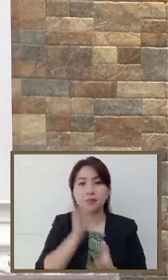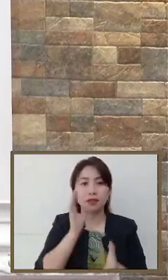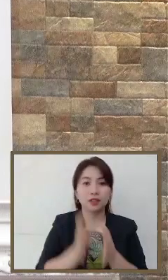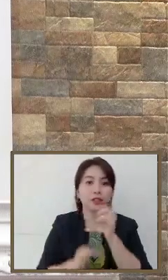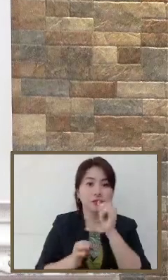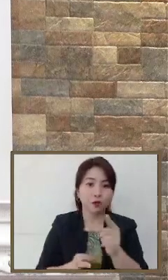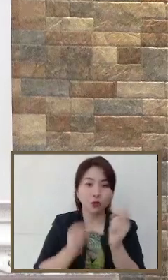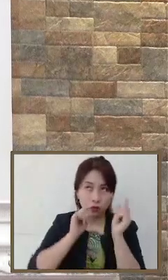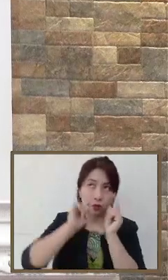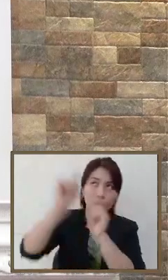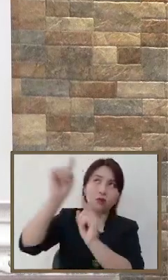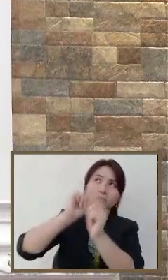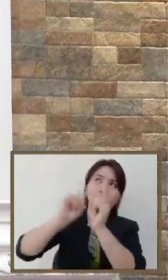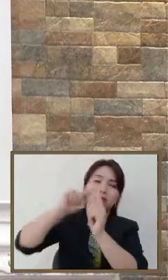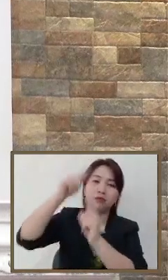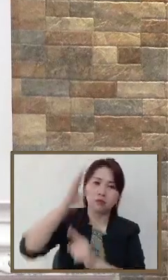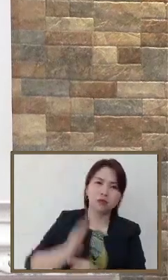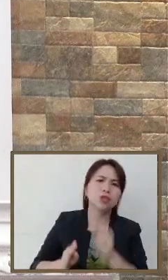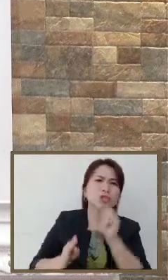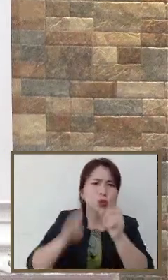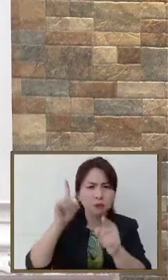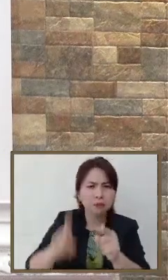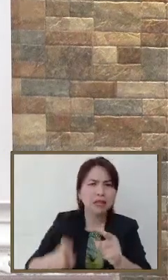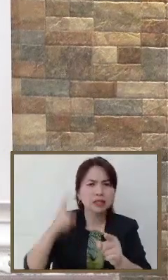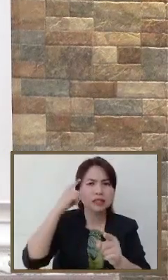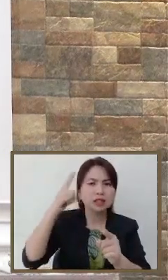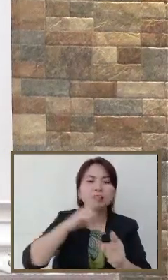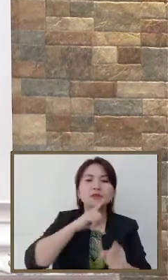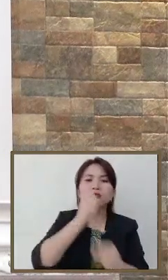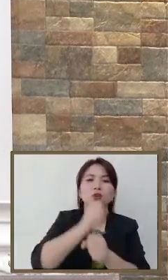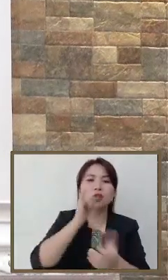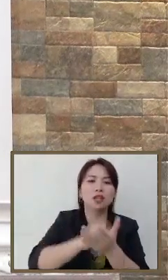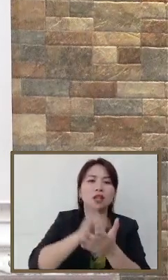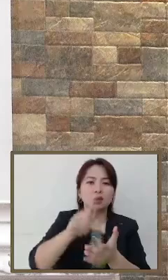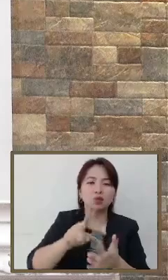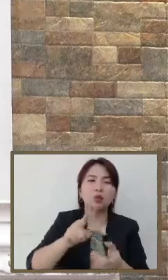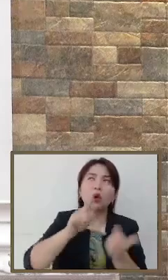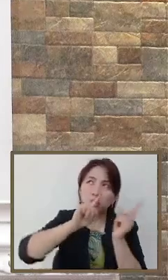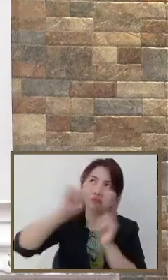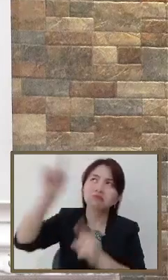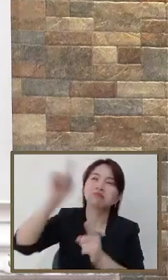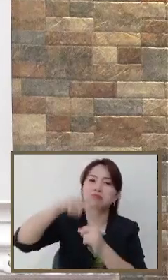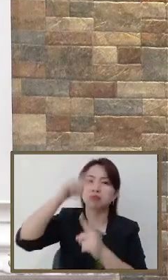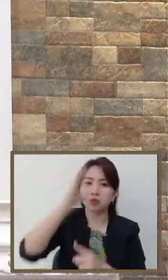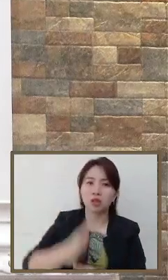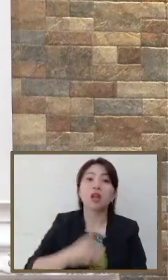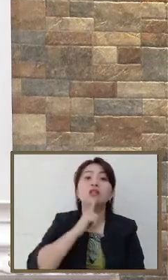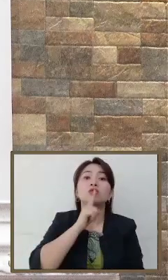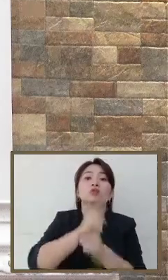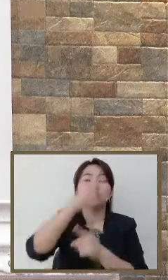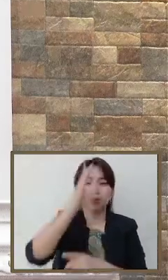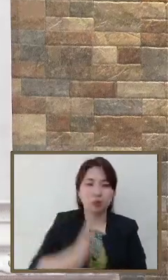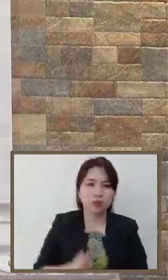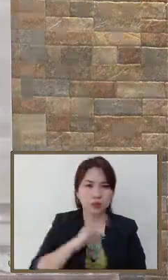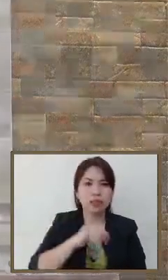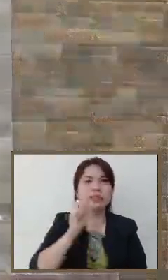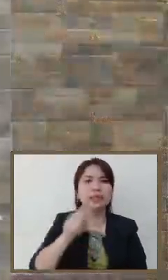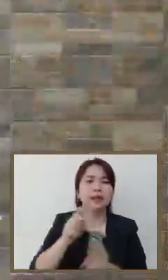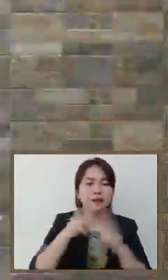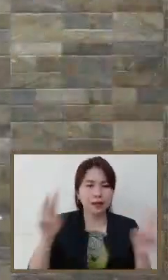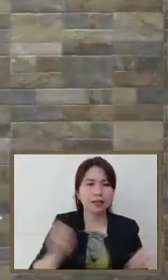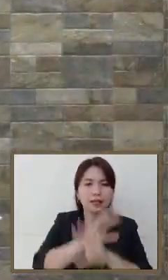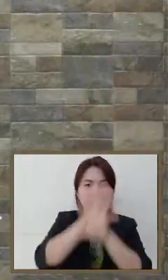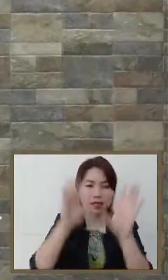ka sa Diyos Siguraduhin mo talagang Diyos ang nilalapitan mo Amen Amen p lalapit ka sa Diyos Maliwanag ba SAO na Diyos talaga ang kinakausap